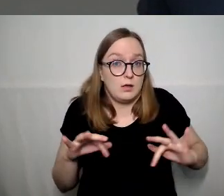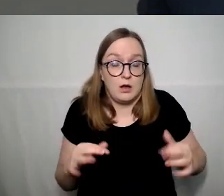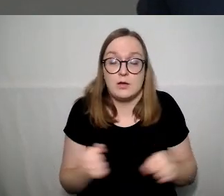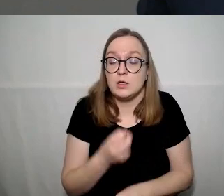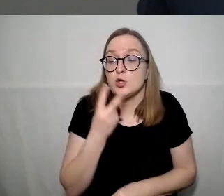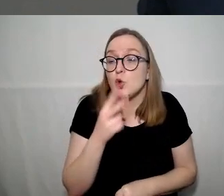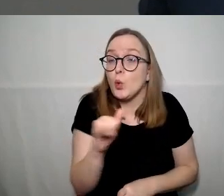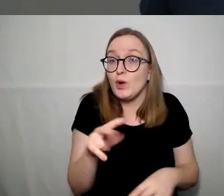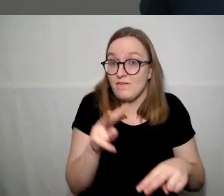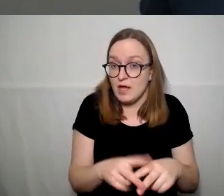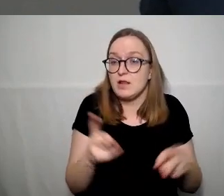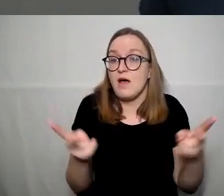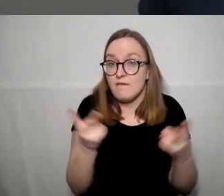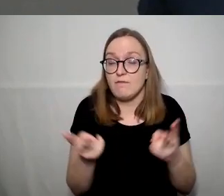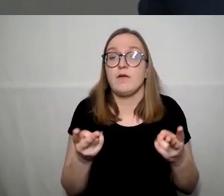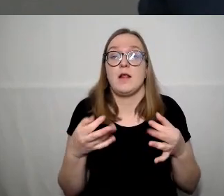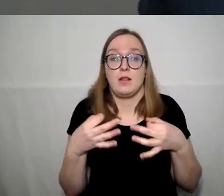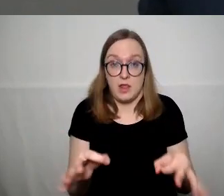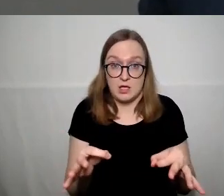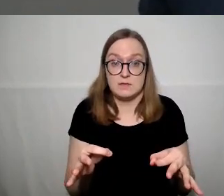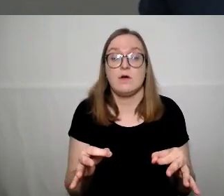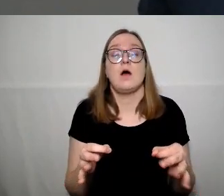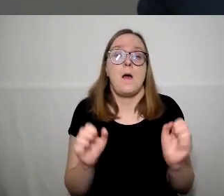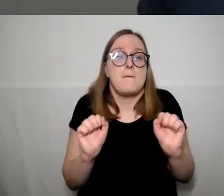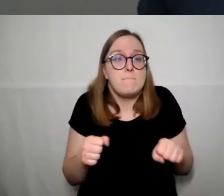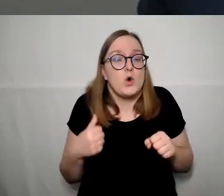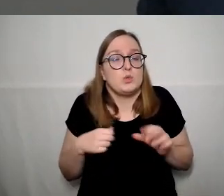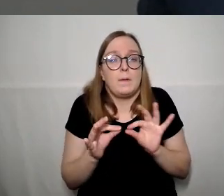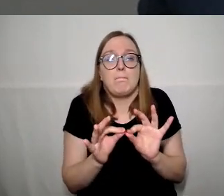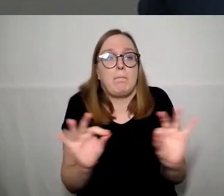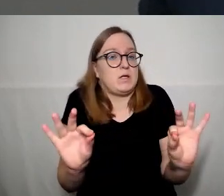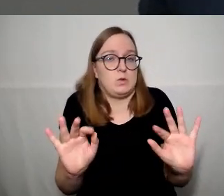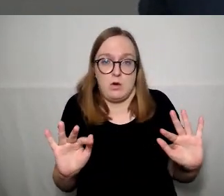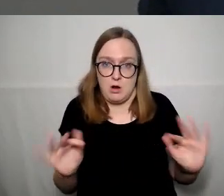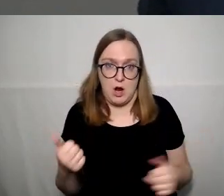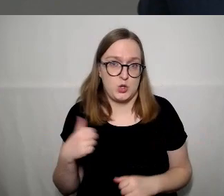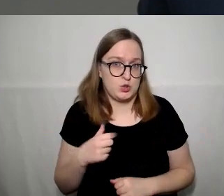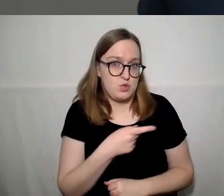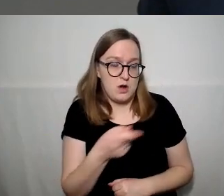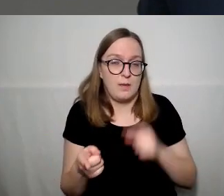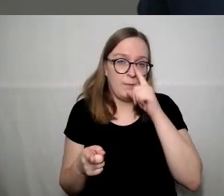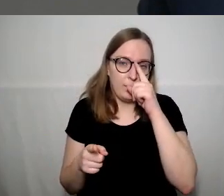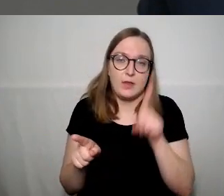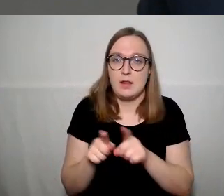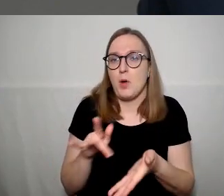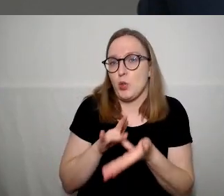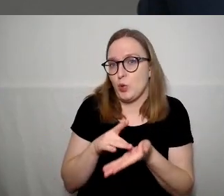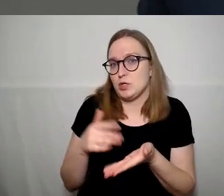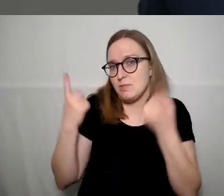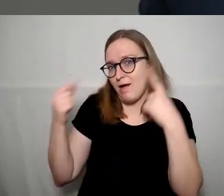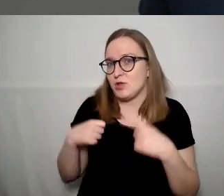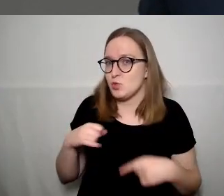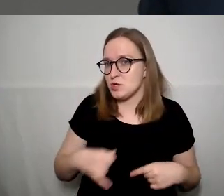kuriuose vietose dar galima būtų ir ką pasiūlyti pirmiausia savivaldybės gyventojams ir kartu ir pritraukti turizmą. Tai ar tai